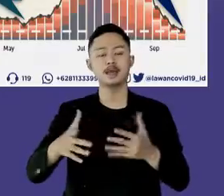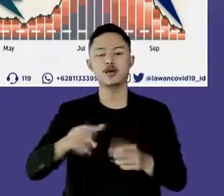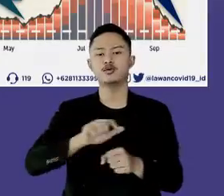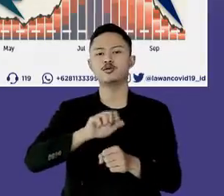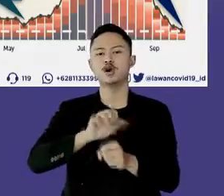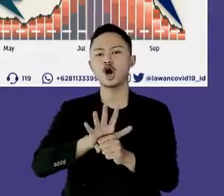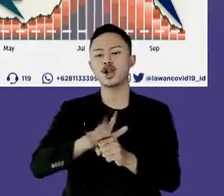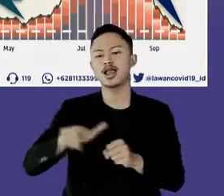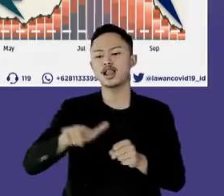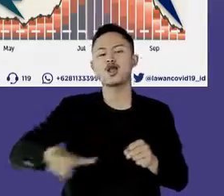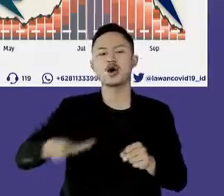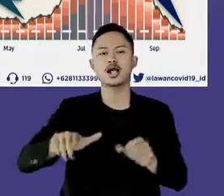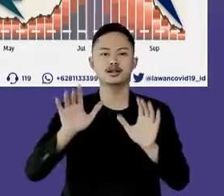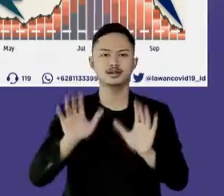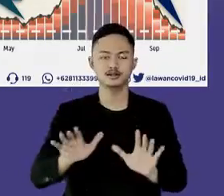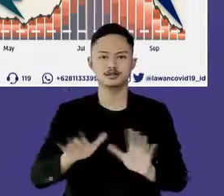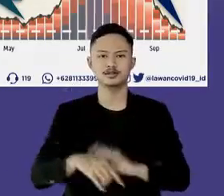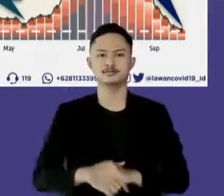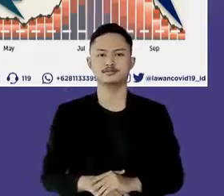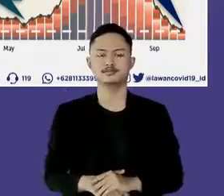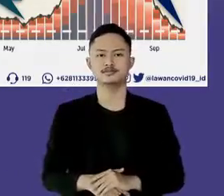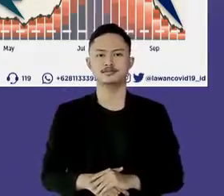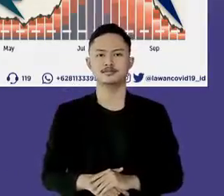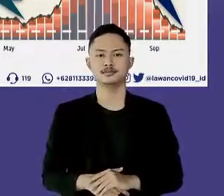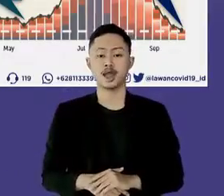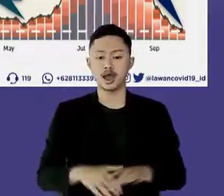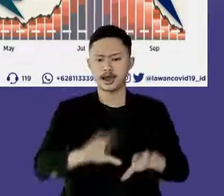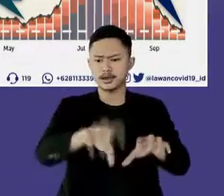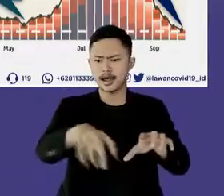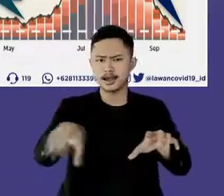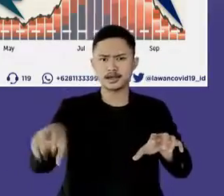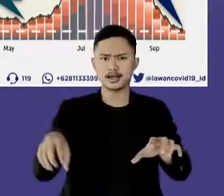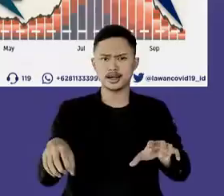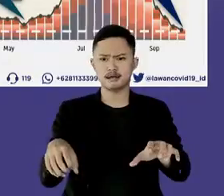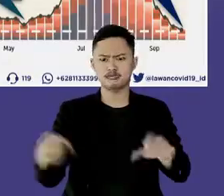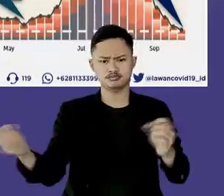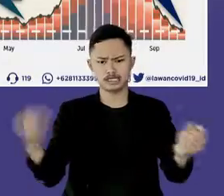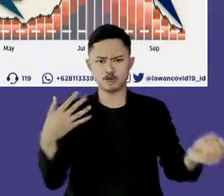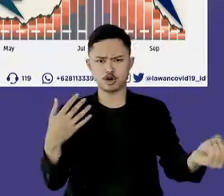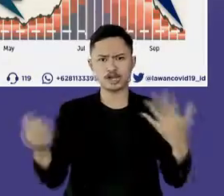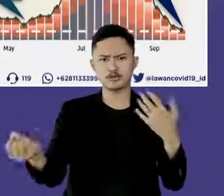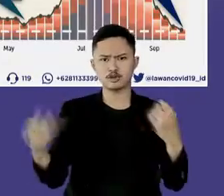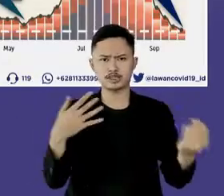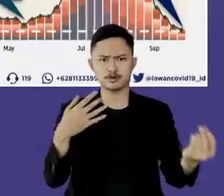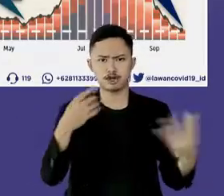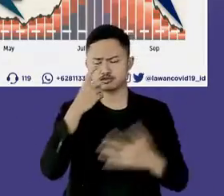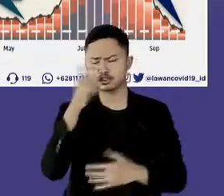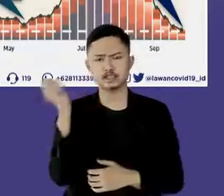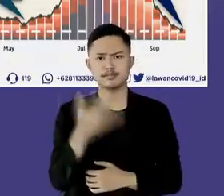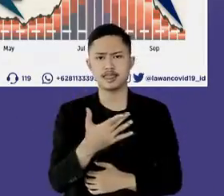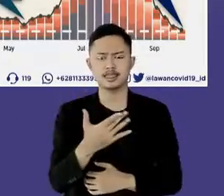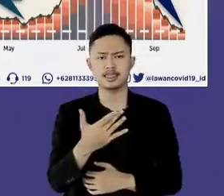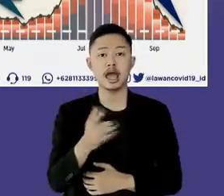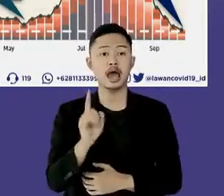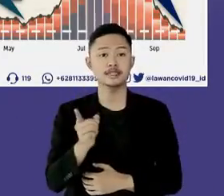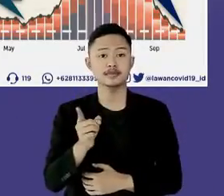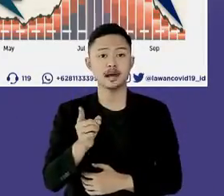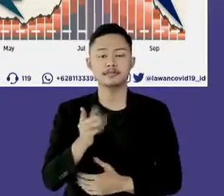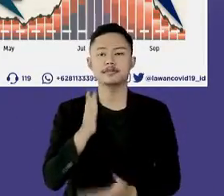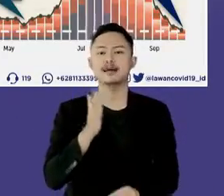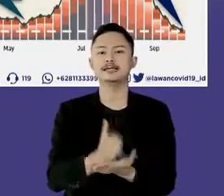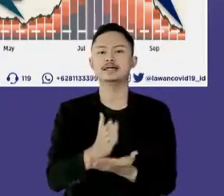daerah dalam mengamati dan merespon kondisi di wilayahnya akan terus ditingkatkan dengan kebijakan yang efektif